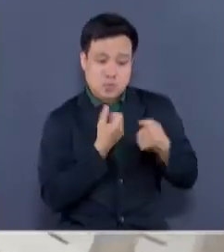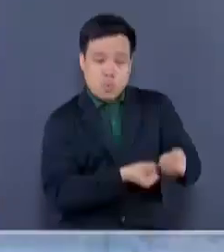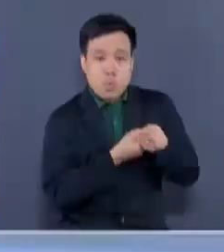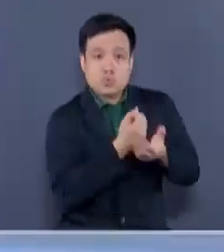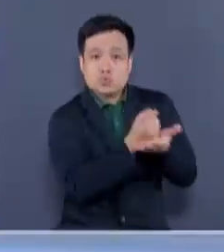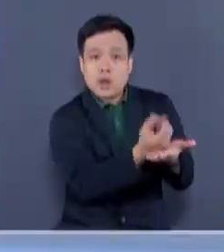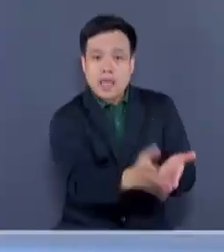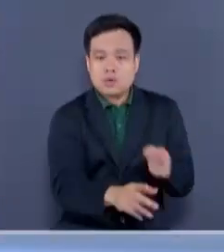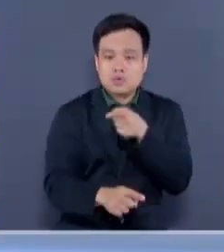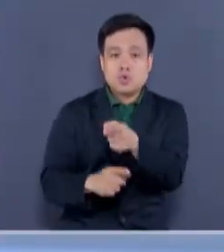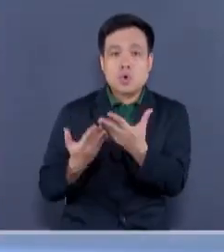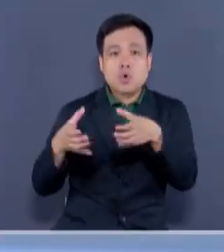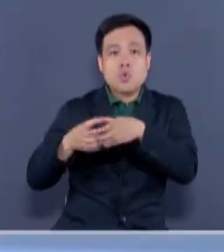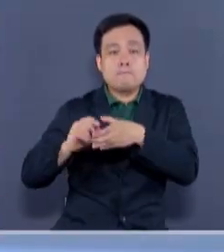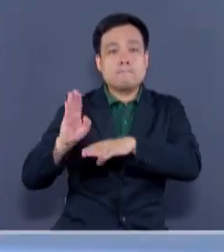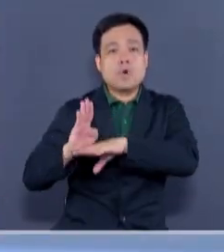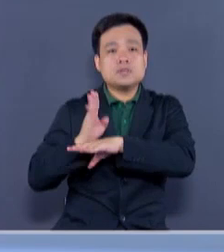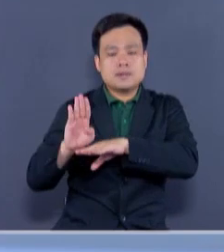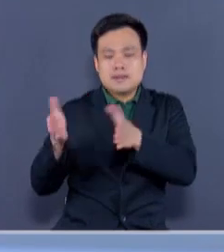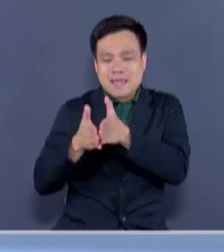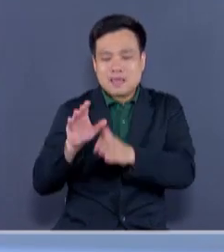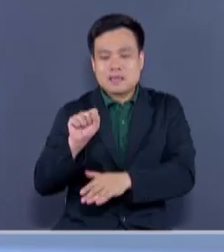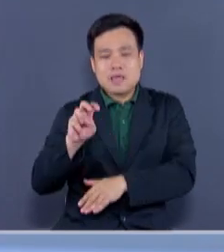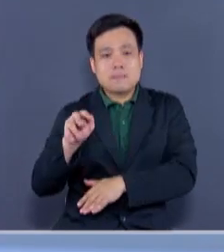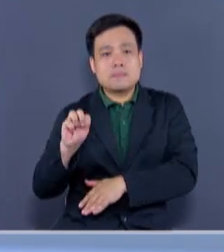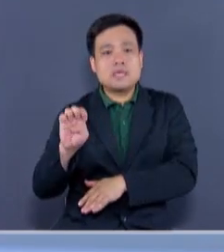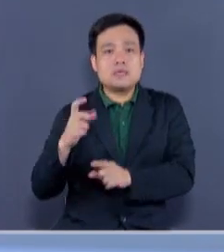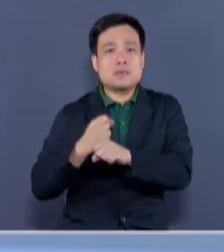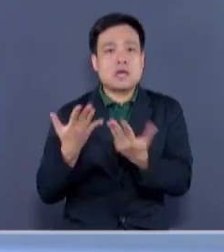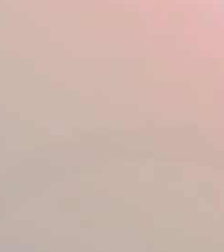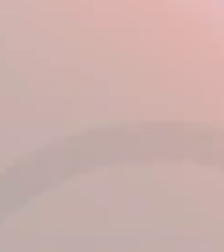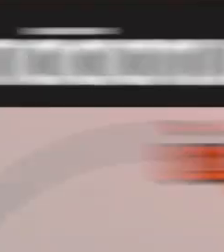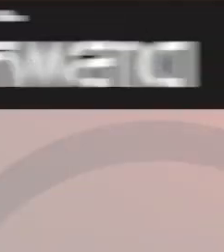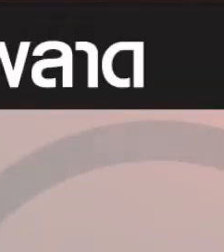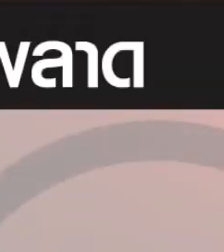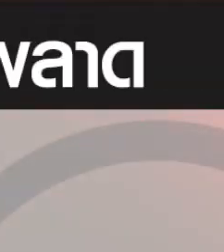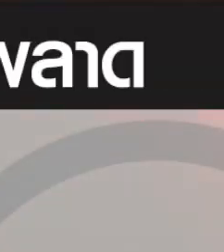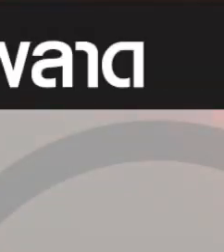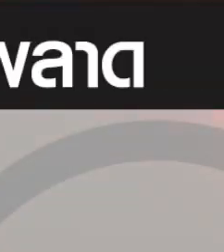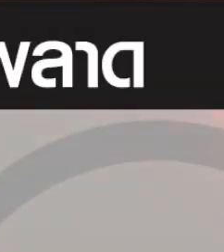จากนี้จะมีมาตรการช่วยเหลือกลุ่ม SME แล้วก็ลูกหนี้ที่ได้รับผลกระทบจากโควิดอย่างไรบ้างนะครับ